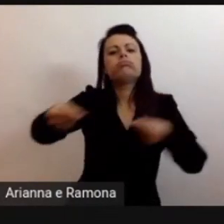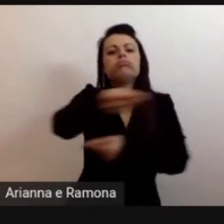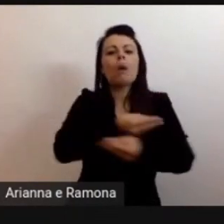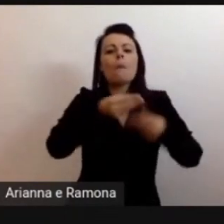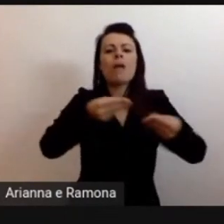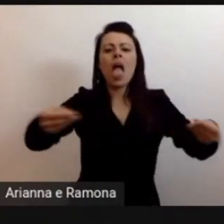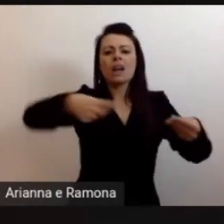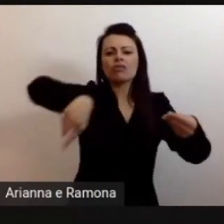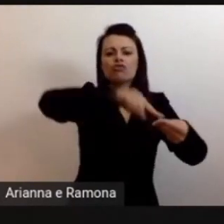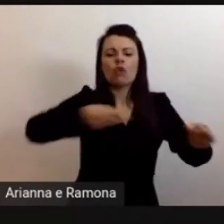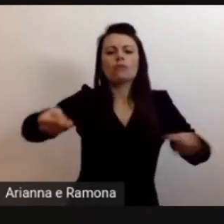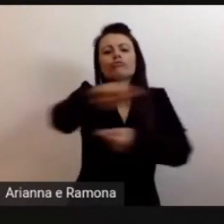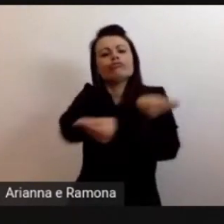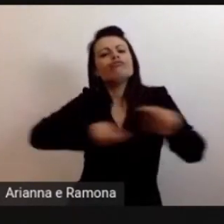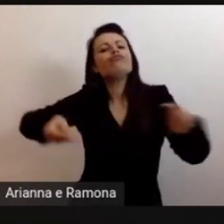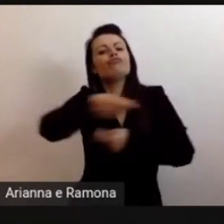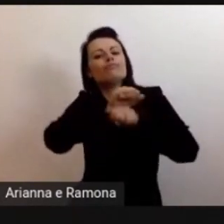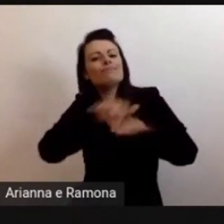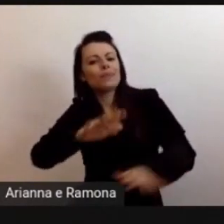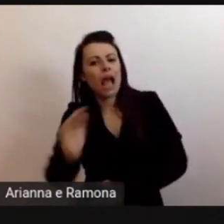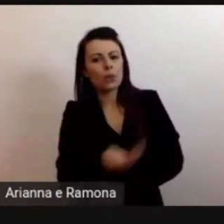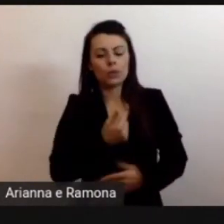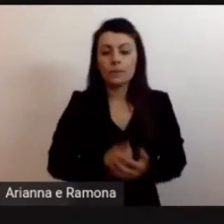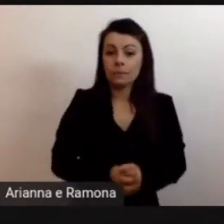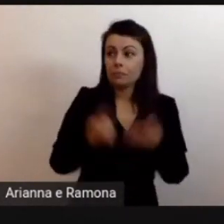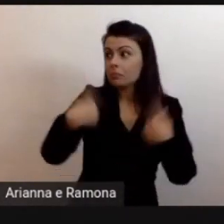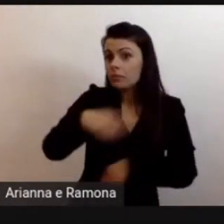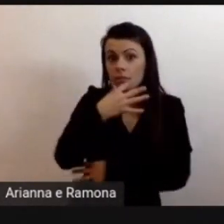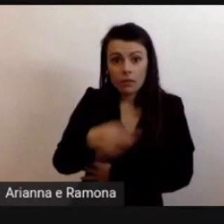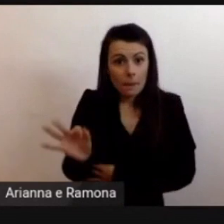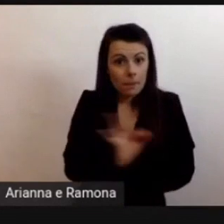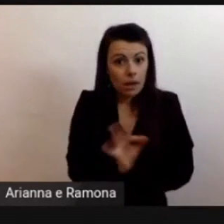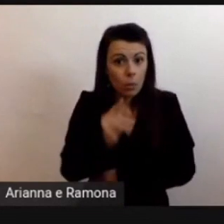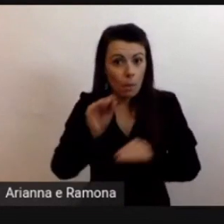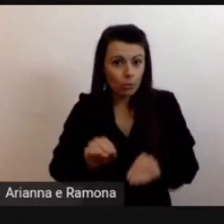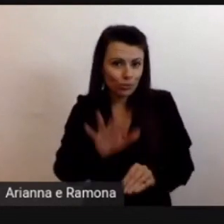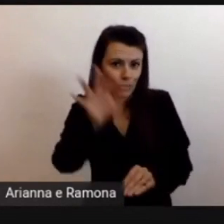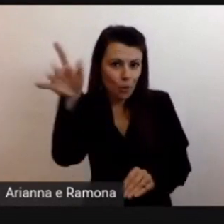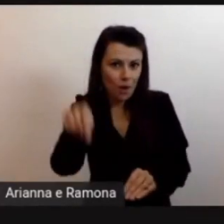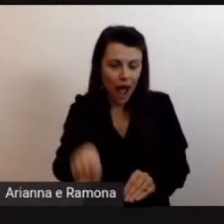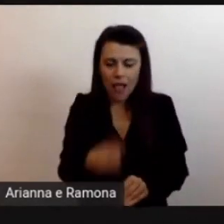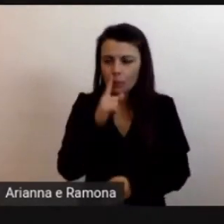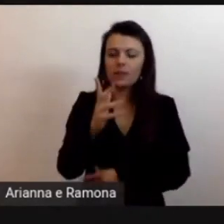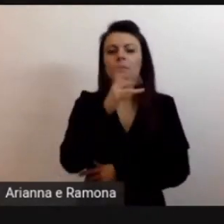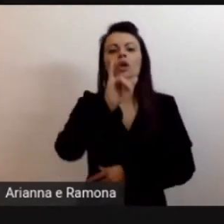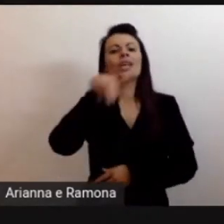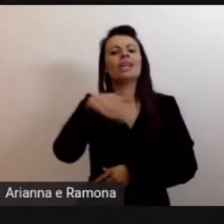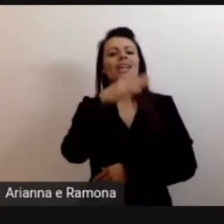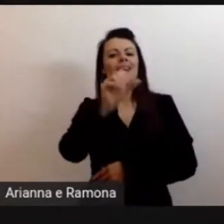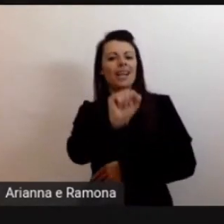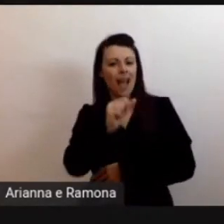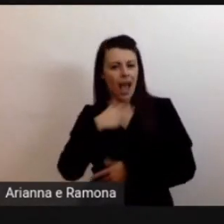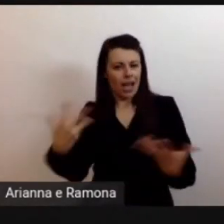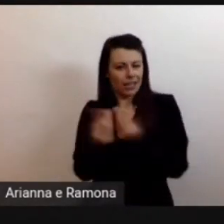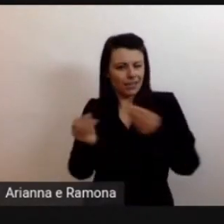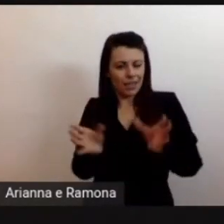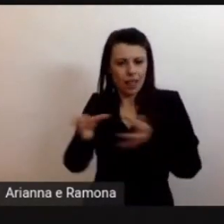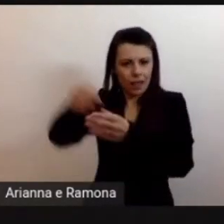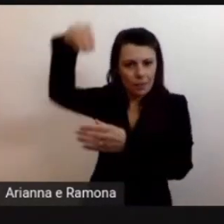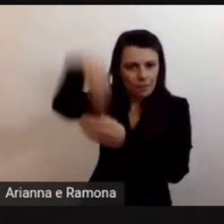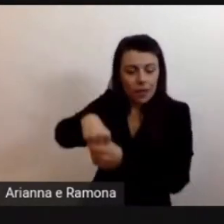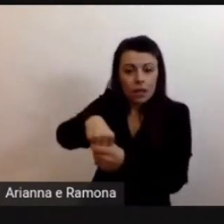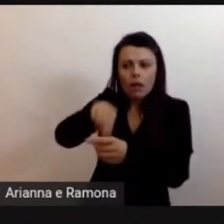molto bella più meglio che siano in altri posti siamo a fargli chicca in uno